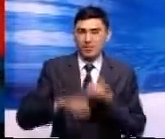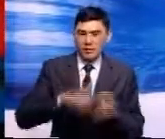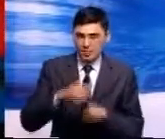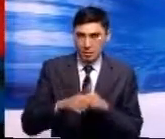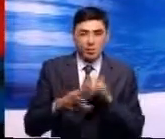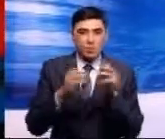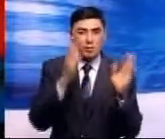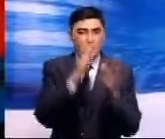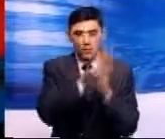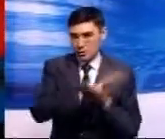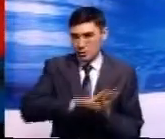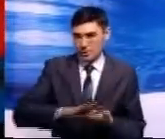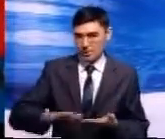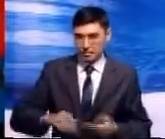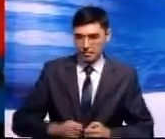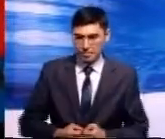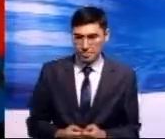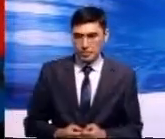природа была чище.